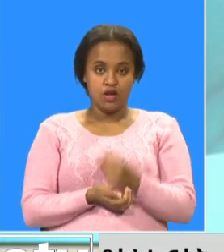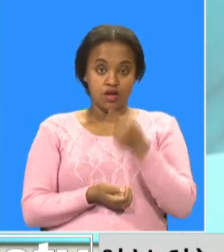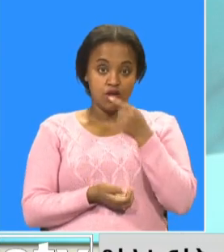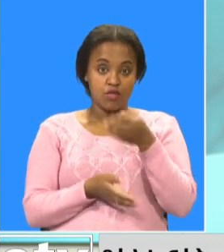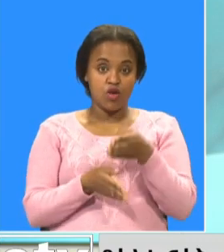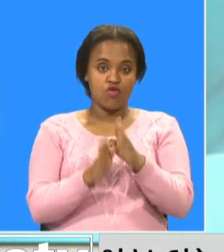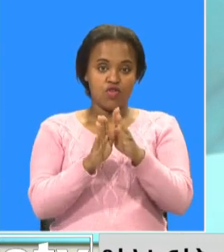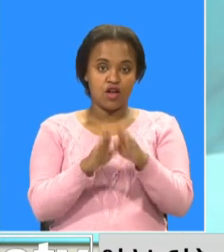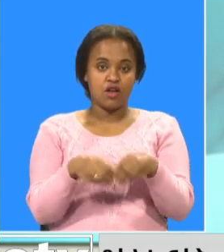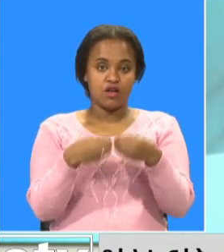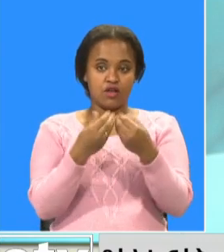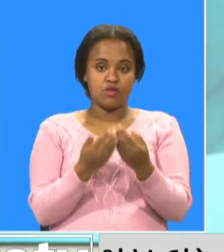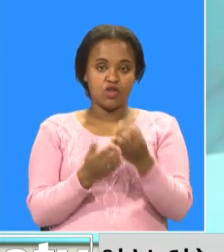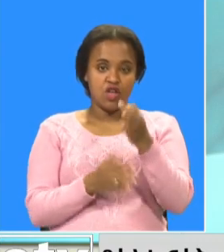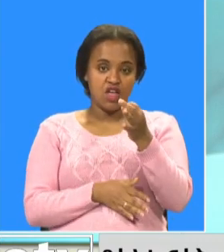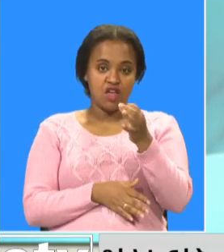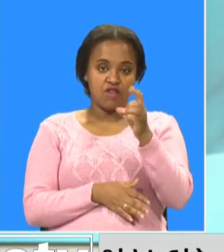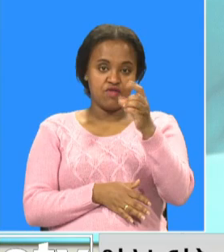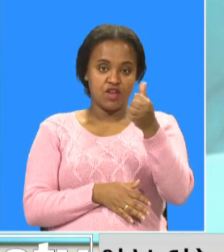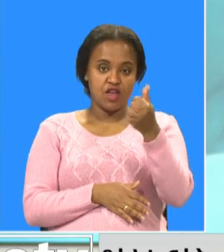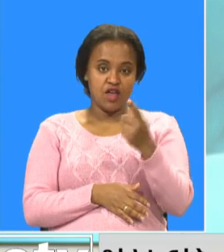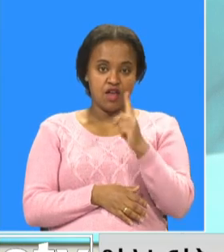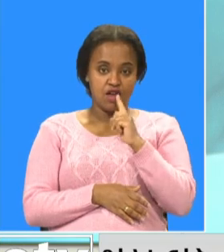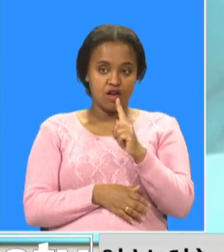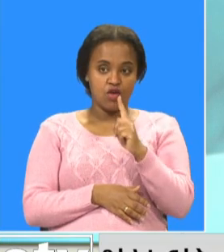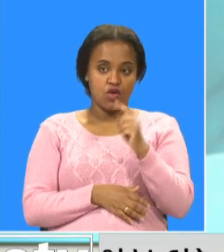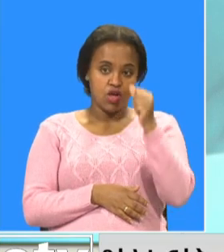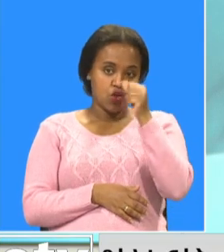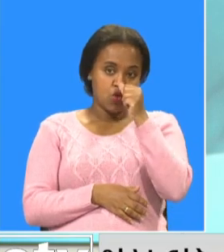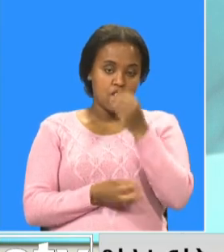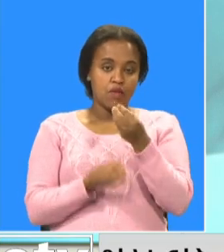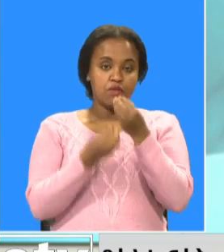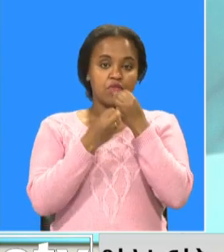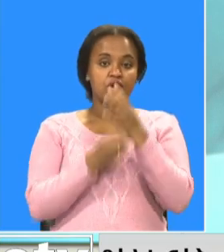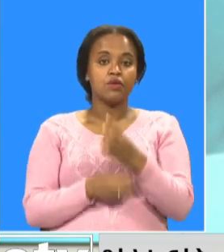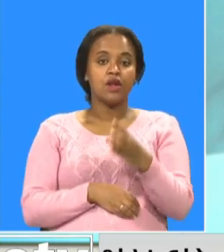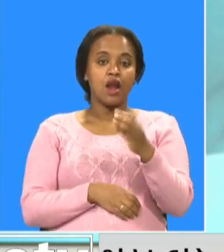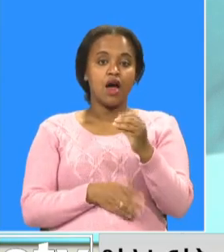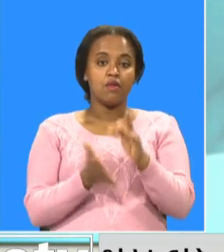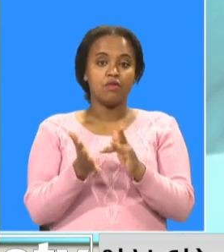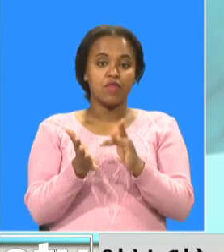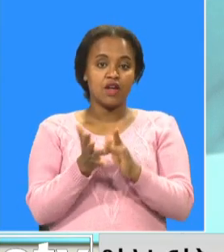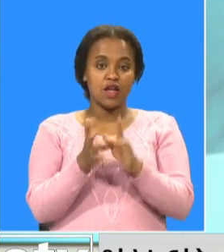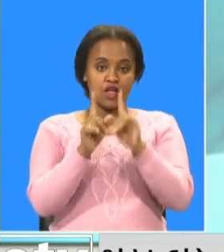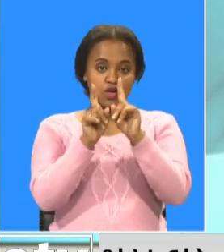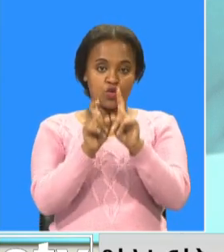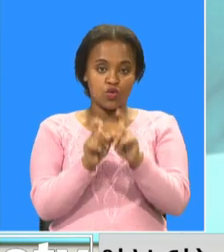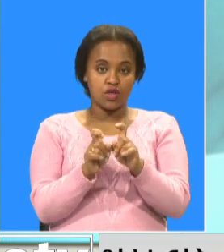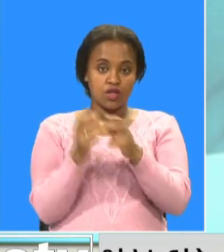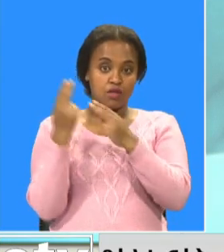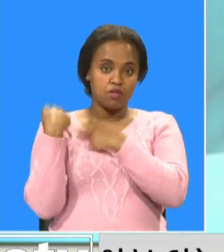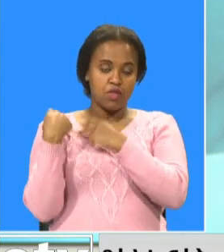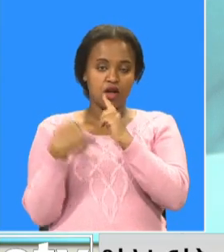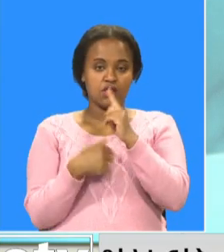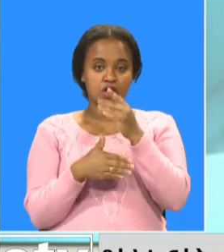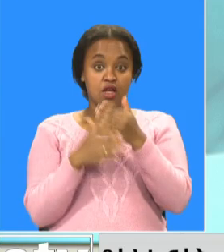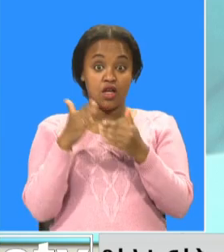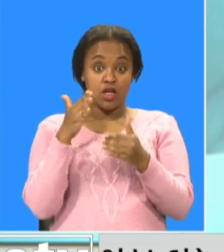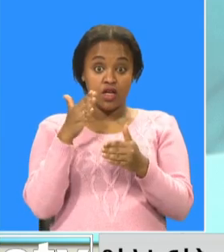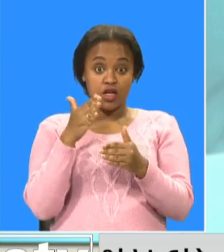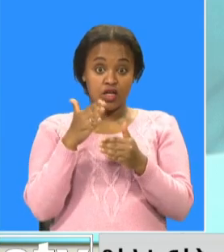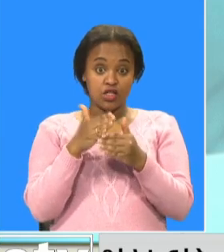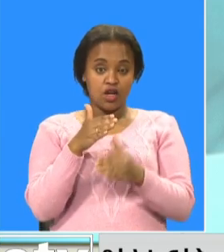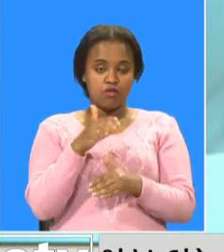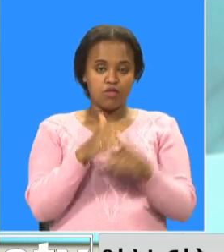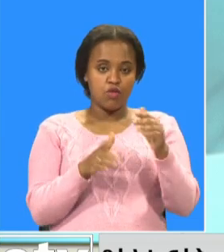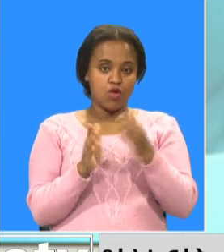የሚለውን ፈቃድ የሚሰጥ የፍዴ ነው። ያው የኢትዮጵያ ምግብ እና መድኃኒት ቁጥጥር ባለስልጣን ነው። ደረጃን